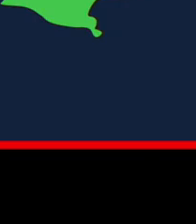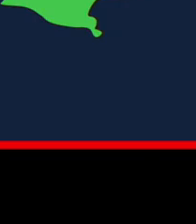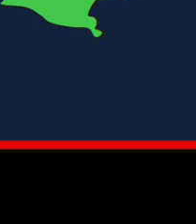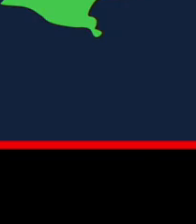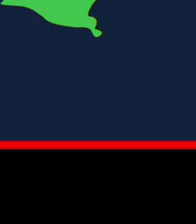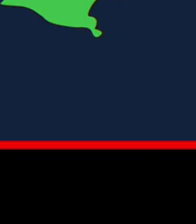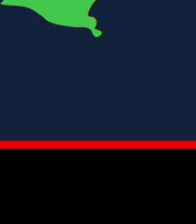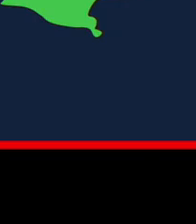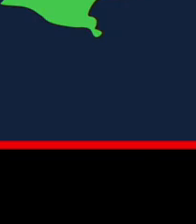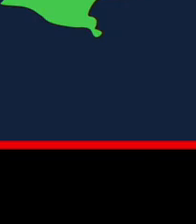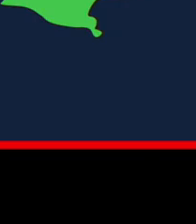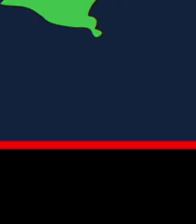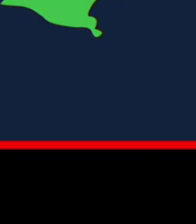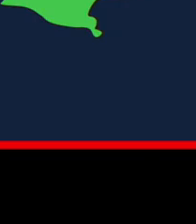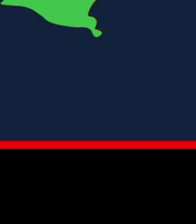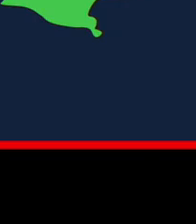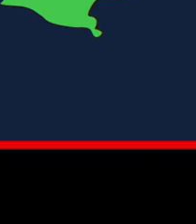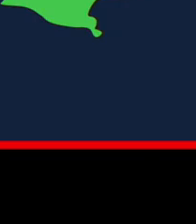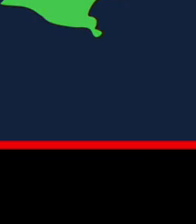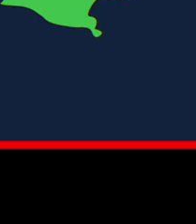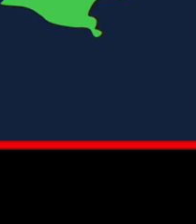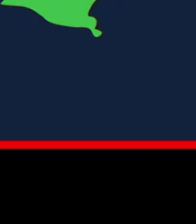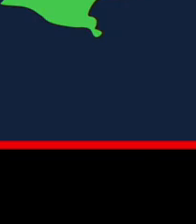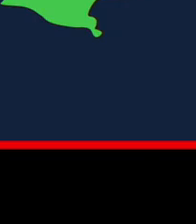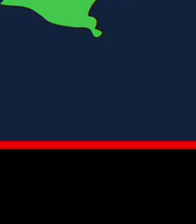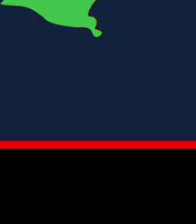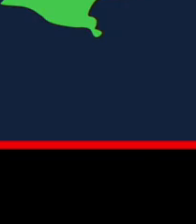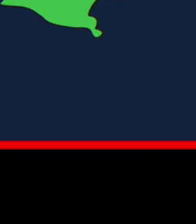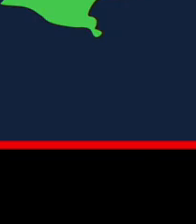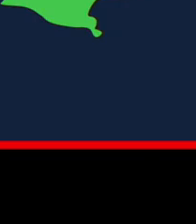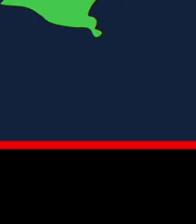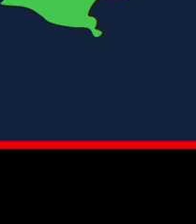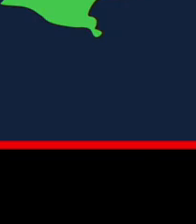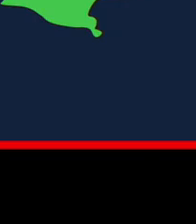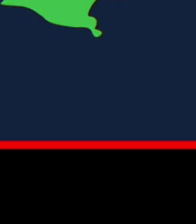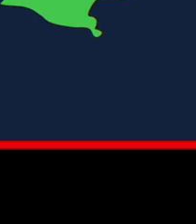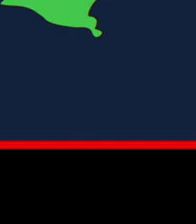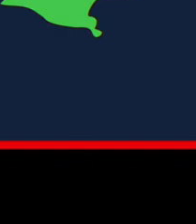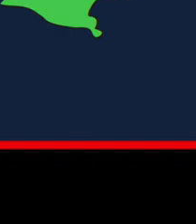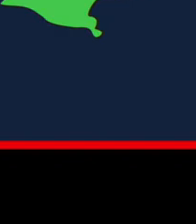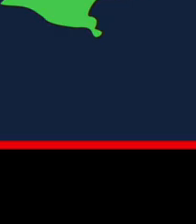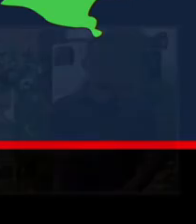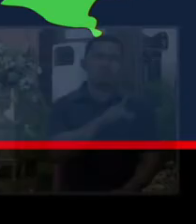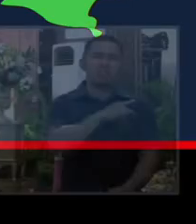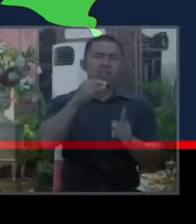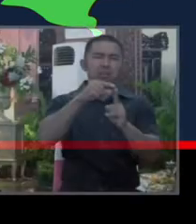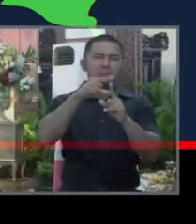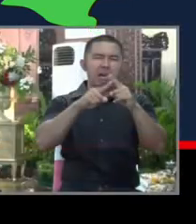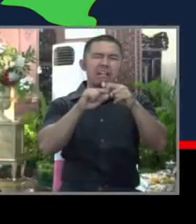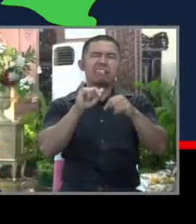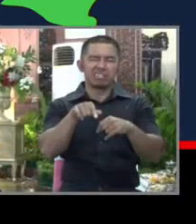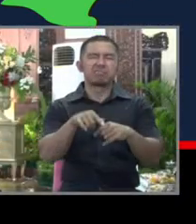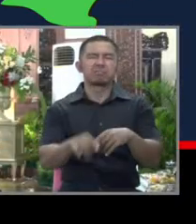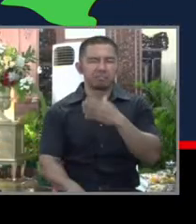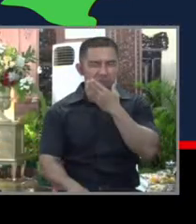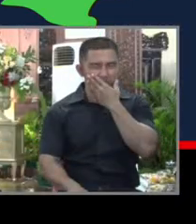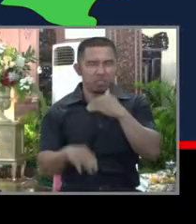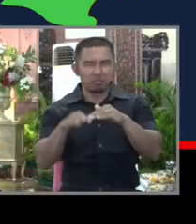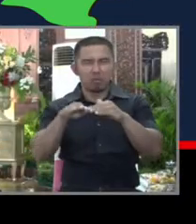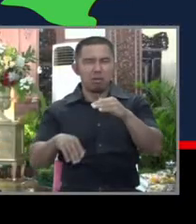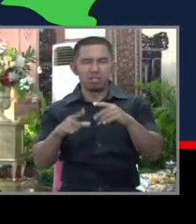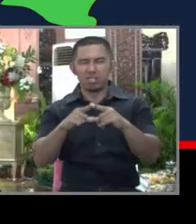ada di Jepara, tadi sudah ada programnya Mas ya, makasih. Di atas Jateng, Kabupaten Pati tinggi, IPM-nya di bawah Jateng,